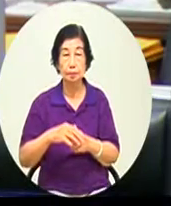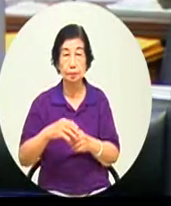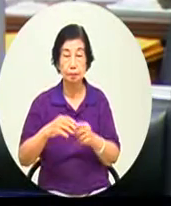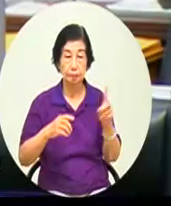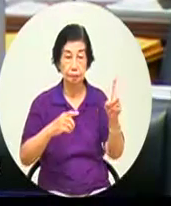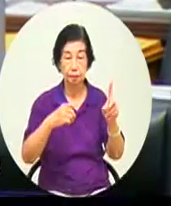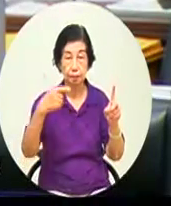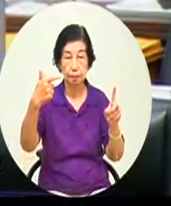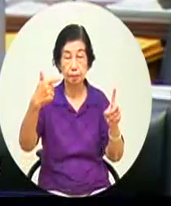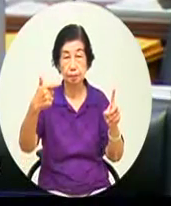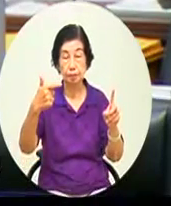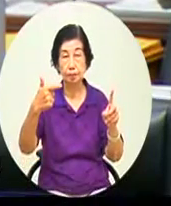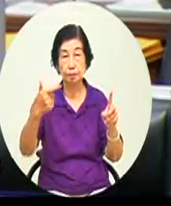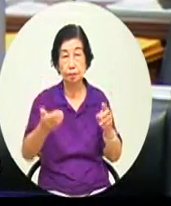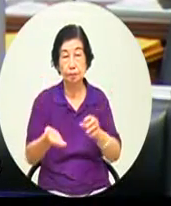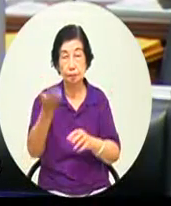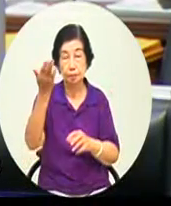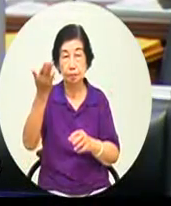是